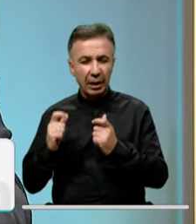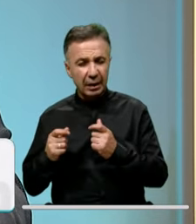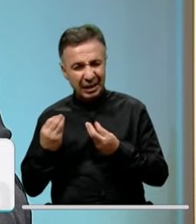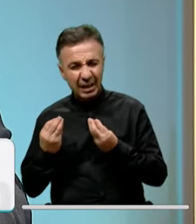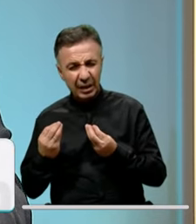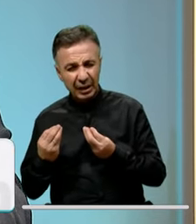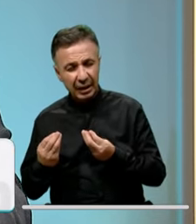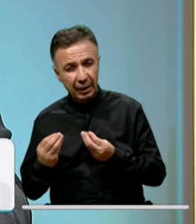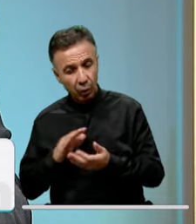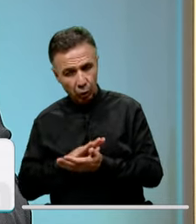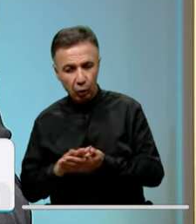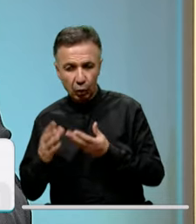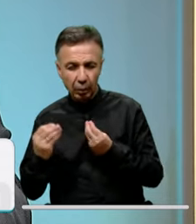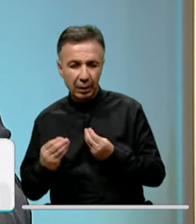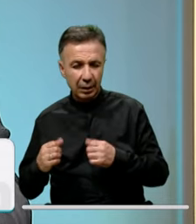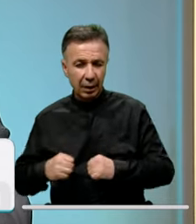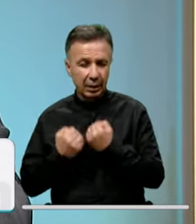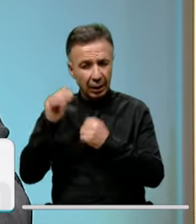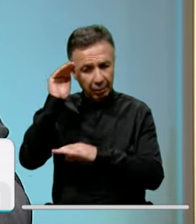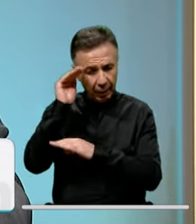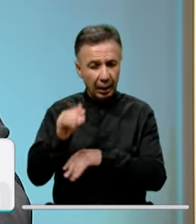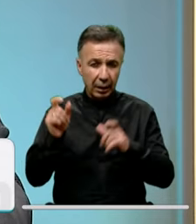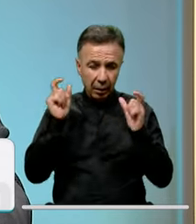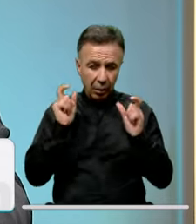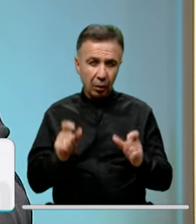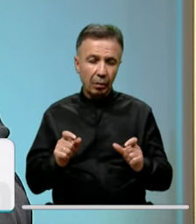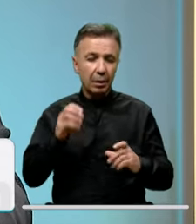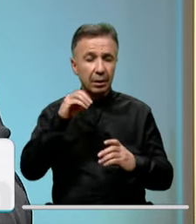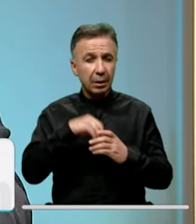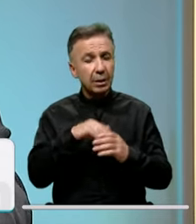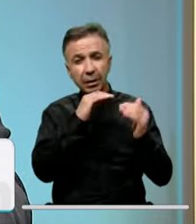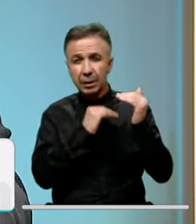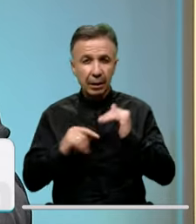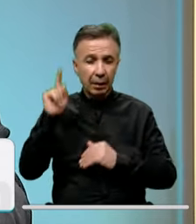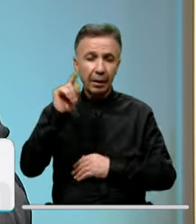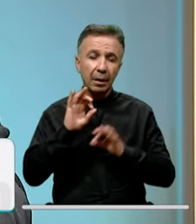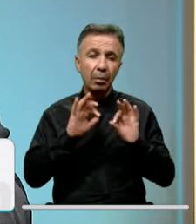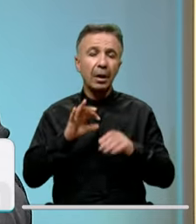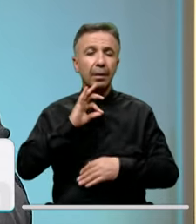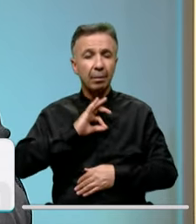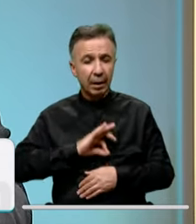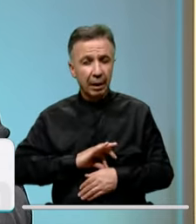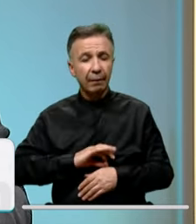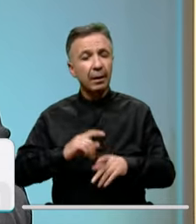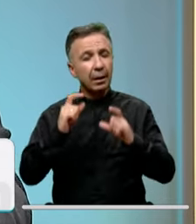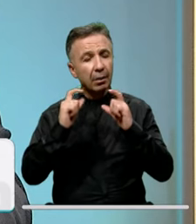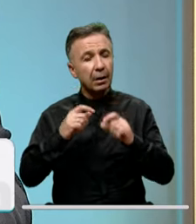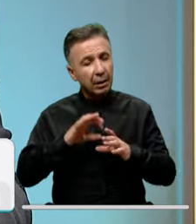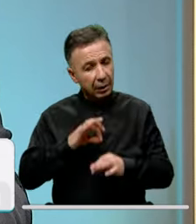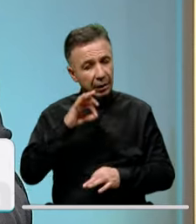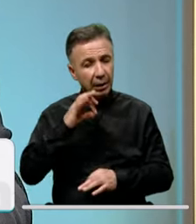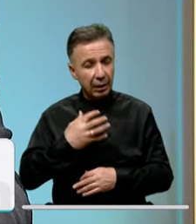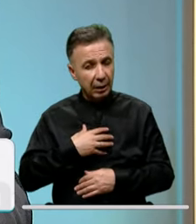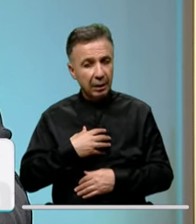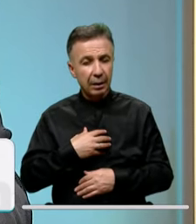düzgün gitmesi, kazadan beladan korunması, muhafaza edilmesi için Cenab-ı Hakk'a böyle bir manevi sigorta kişinin kendisi